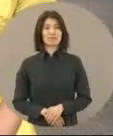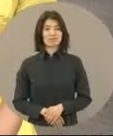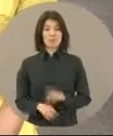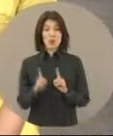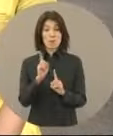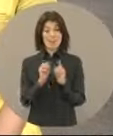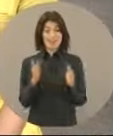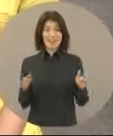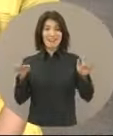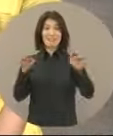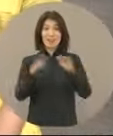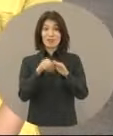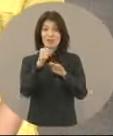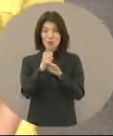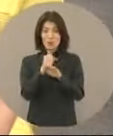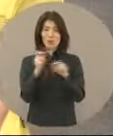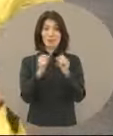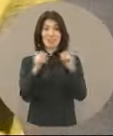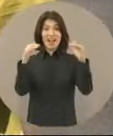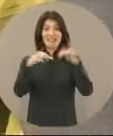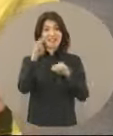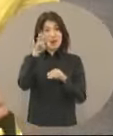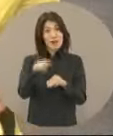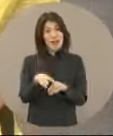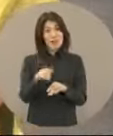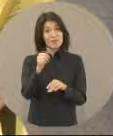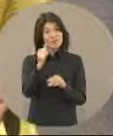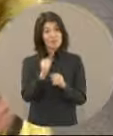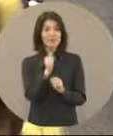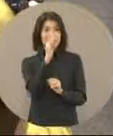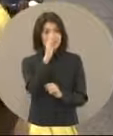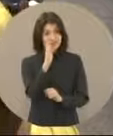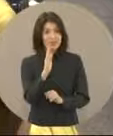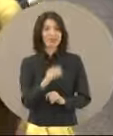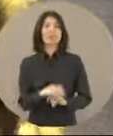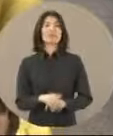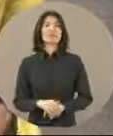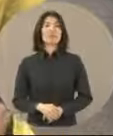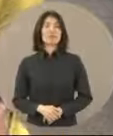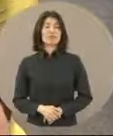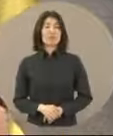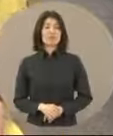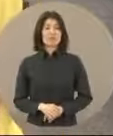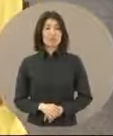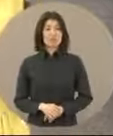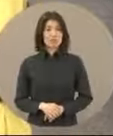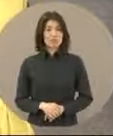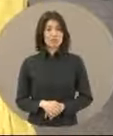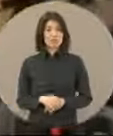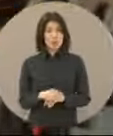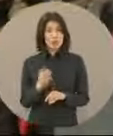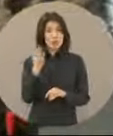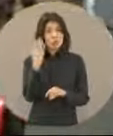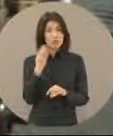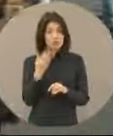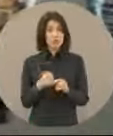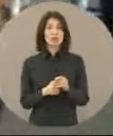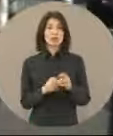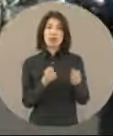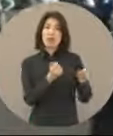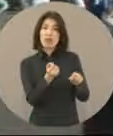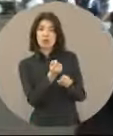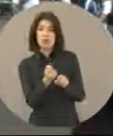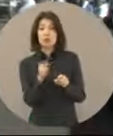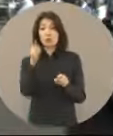川越祭り会館館長の長谷川さんです。よろしくお願いします。 よろしくお願いします。 長谷川さん、先ほどですね、これまで展示されていた